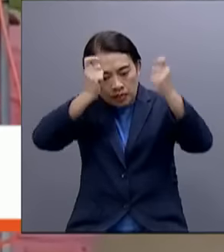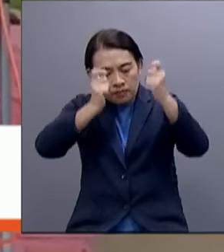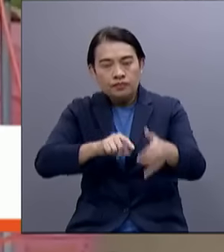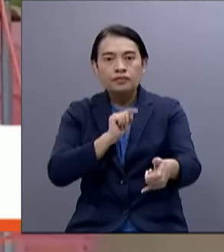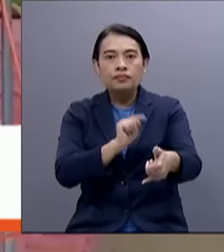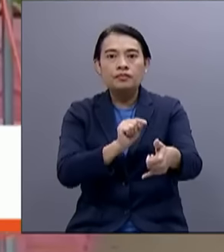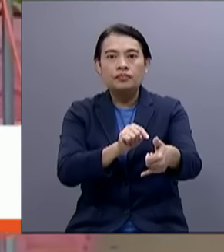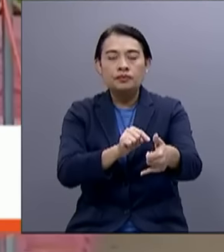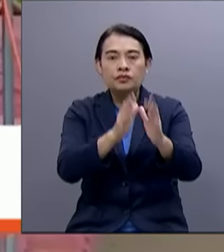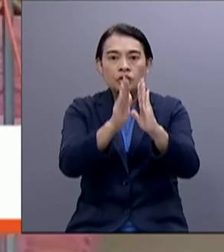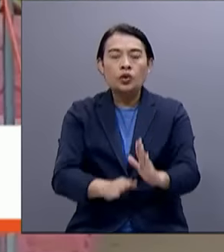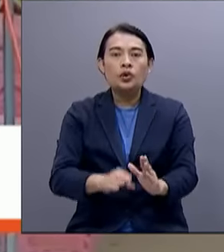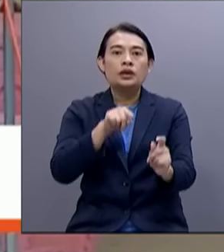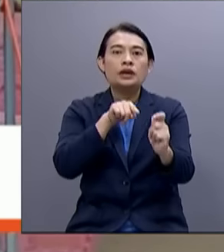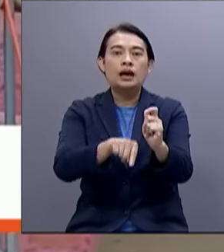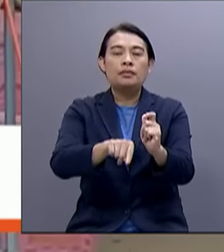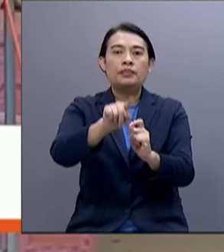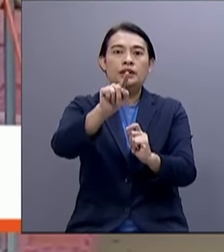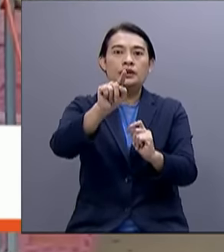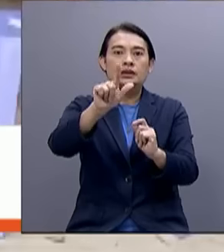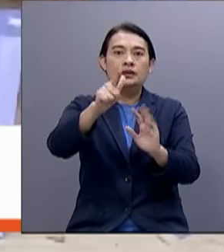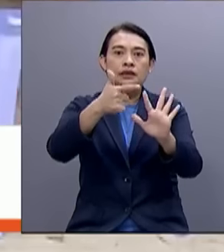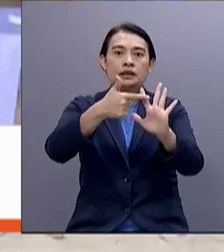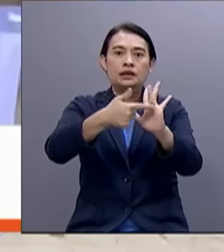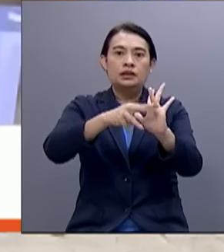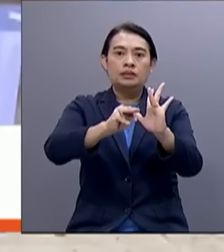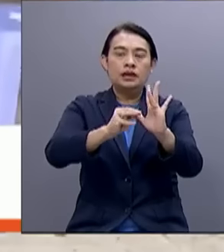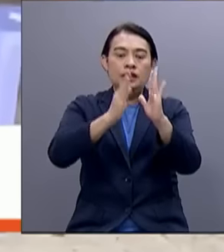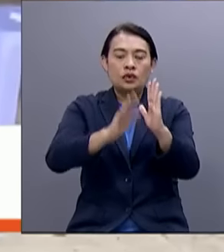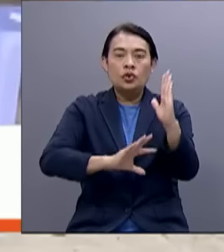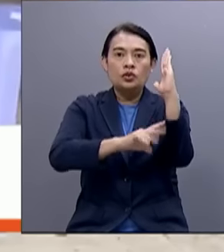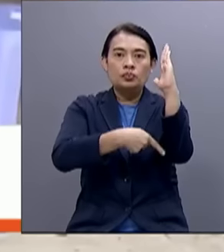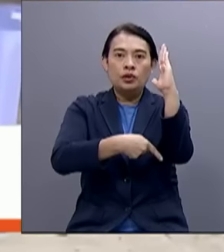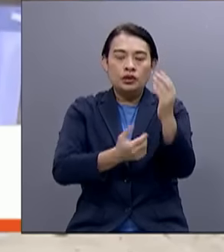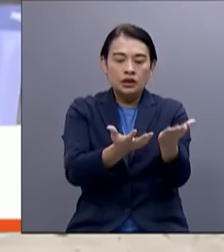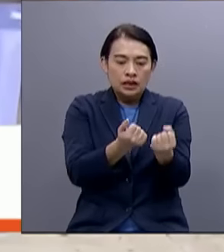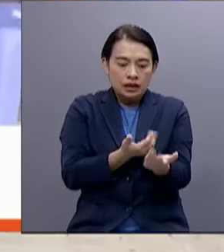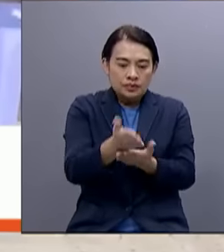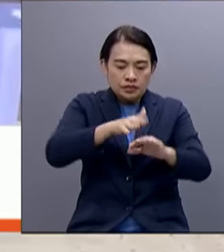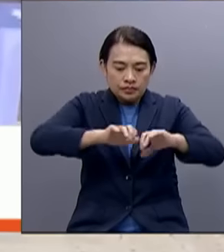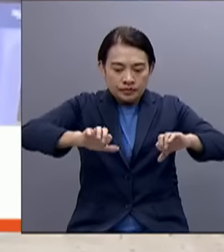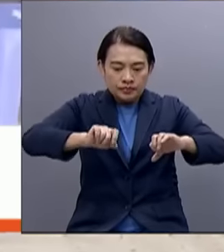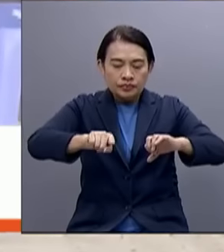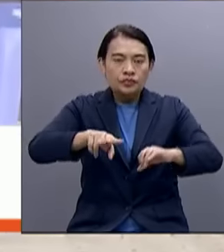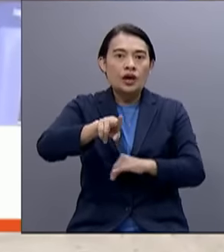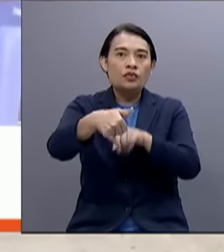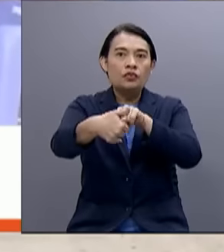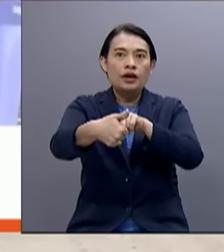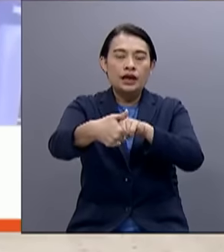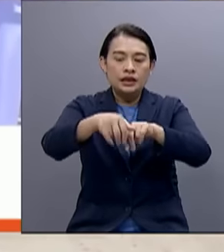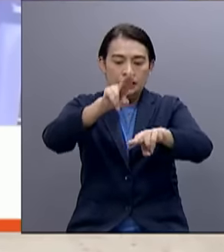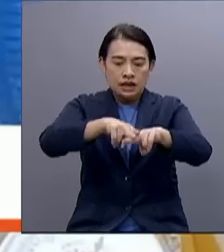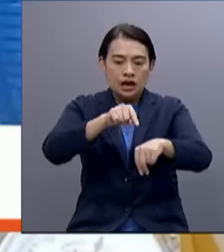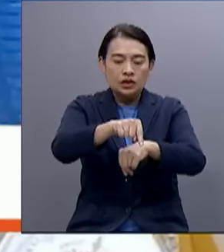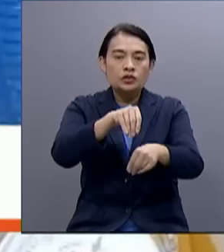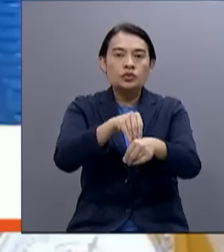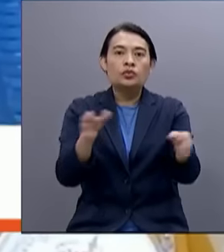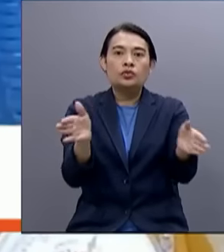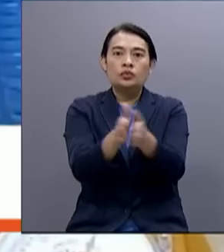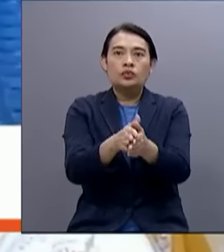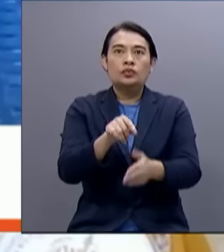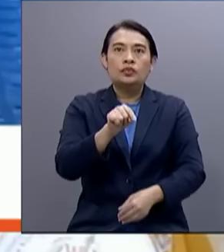ำชูชาวอำเภอละแมจังหวัดชุมพรซึ่งเป็นพ่อค้ารับซื้อทุเรียนต่อหน้าภรรยานะคะที่นั่งรับซื้อทุเรียนอยู่ด้วยโดยก